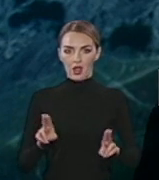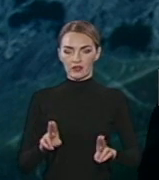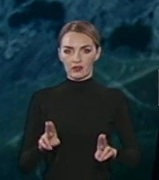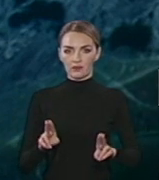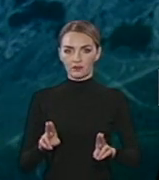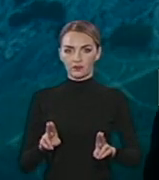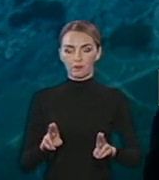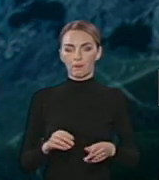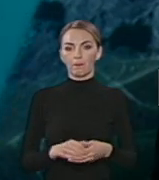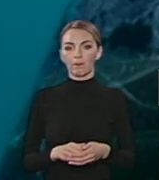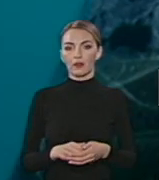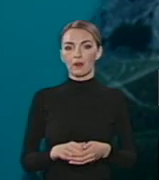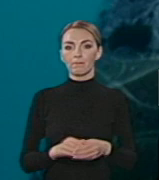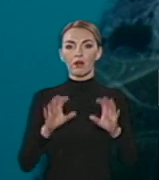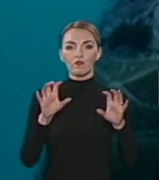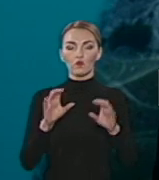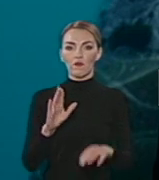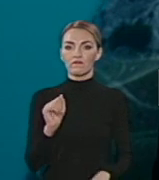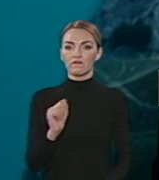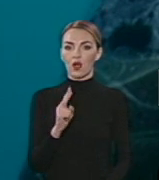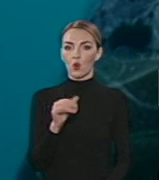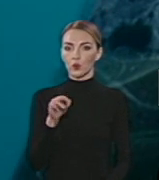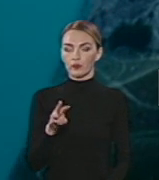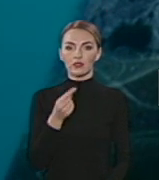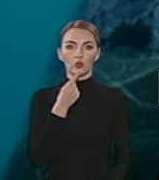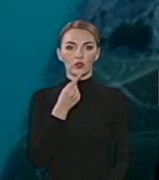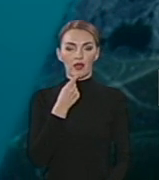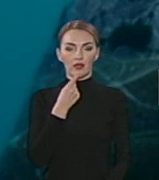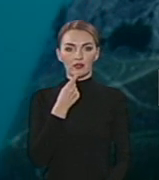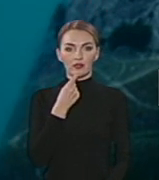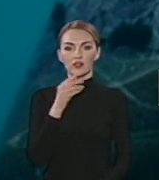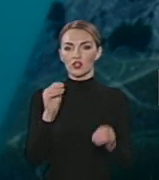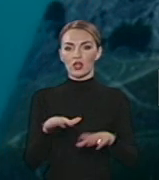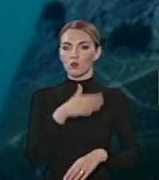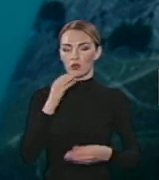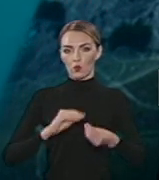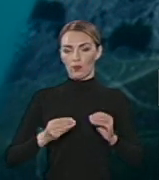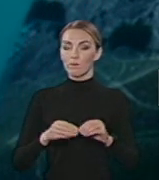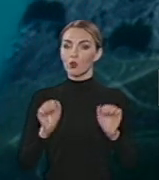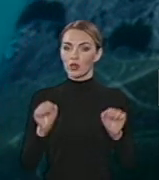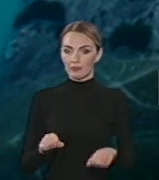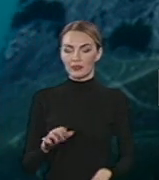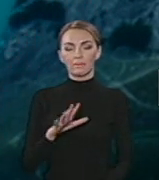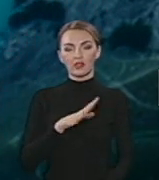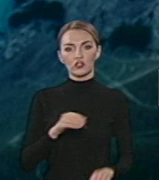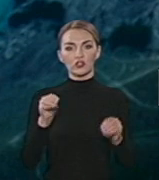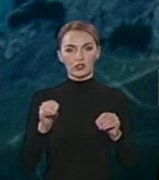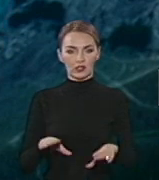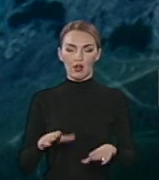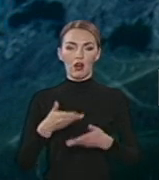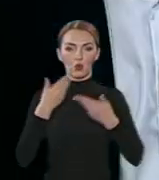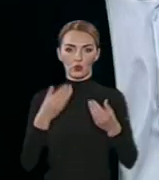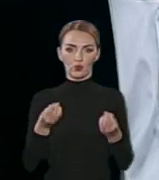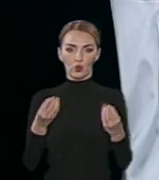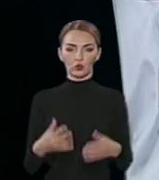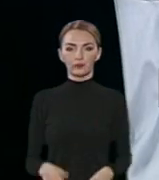создается, ну, скажем так, правовой вакуум, который затрудняет разрешение многих проблем, которые могли бы быть решены достаточно легко и